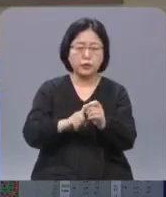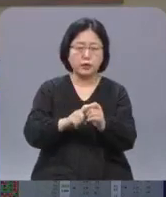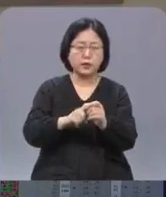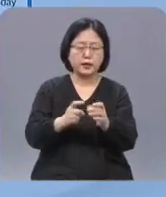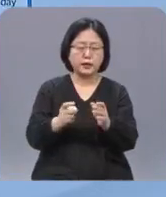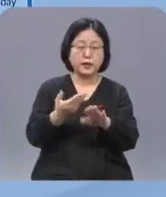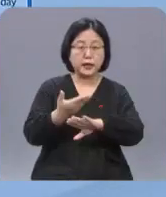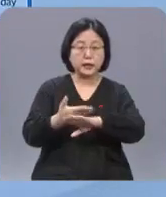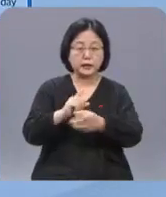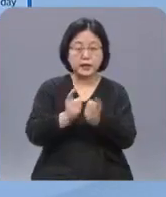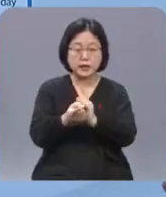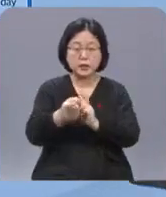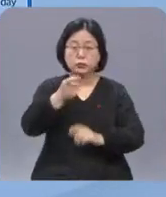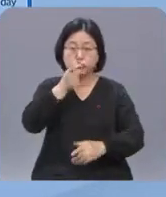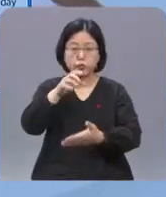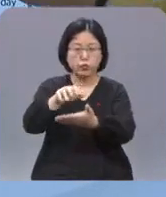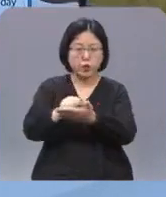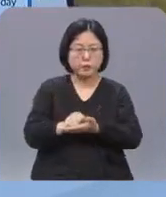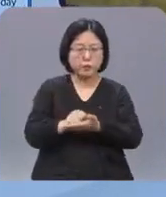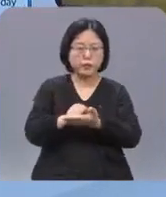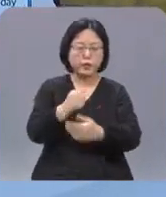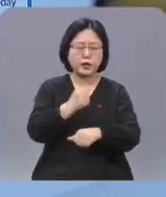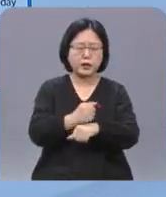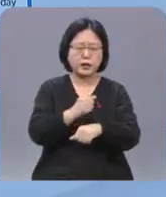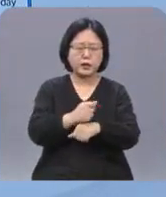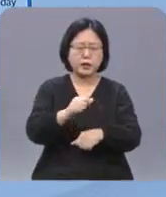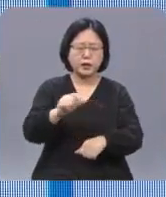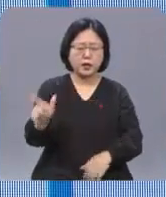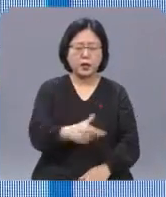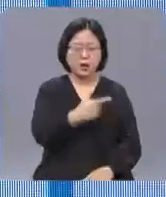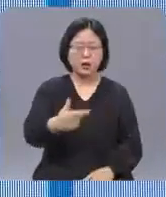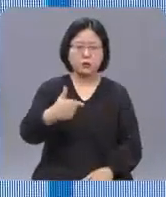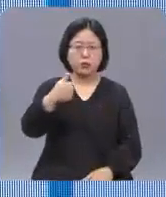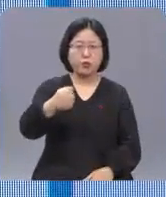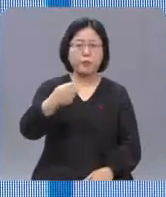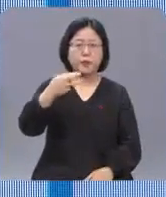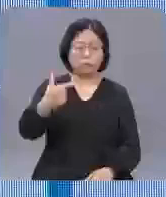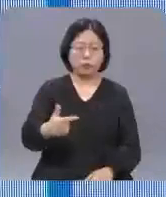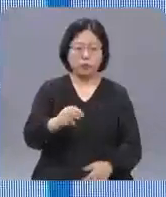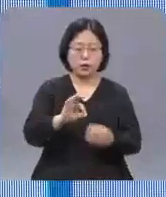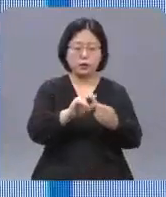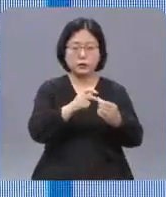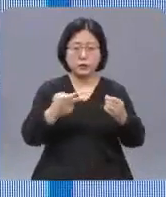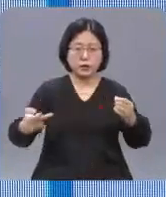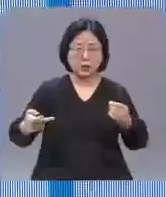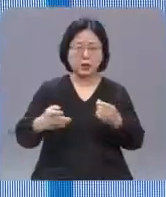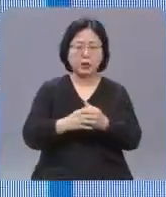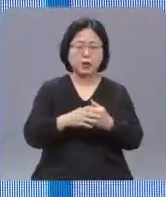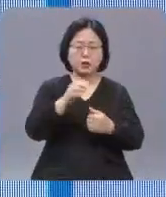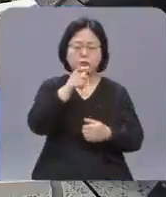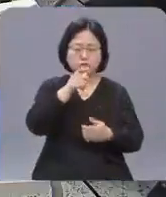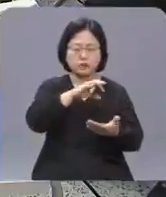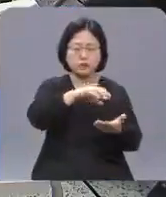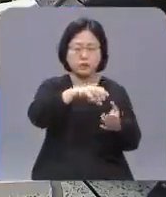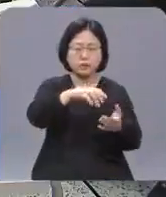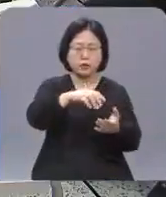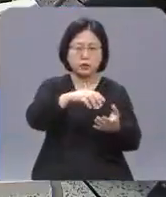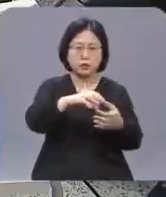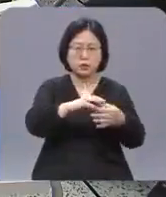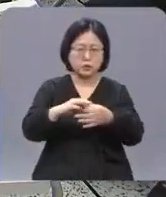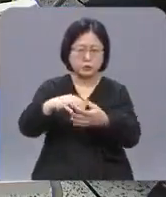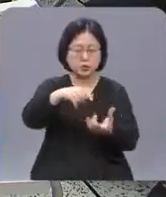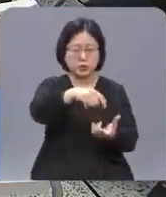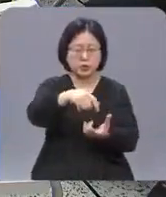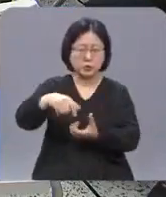비상 대체수원 확보를 서두르기로 하고 하루 5만 톤의 영산강 하천 유지용수를 정수장으로 보내기 위한